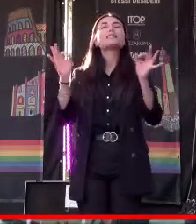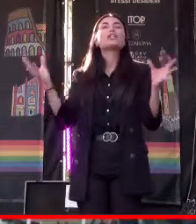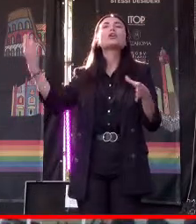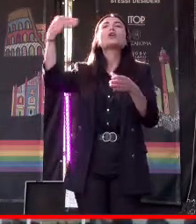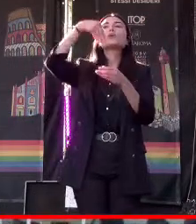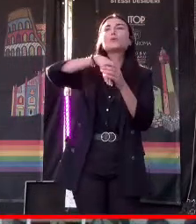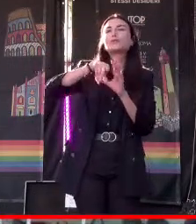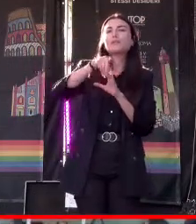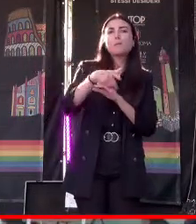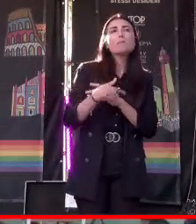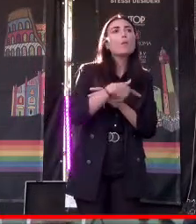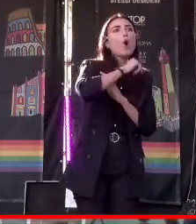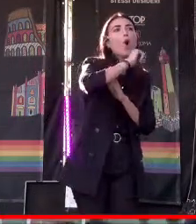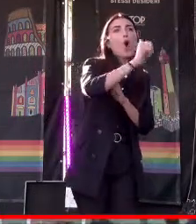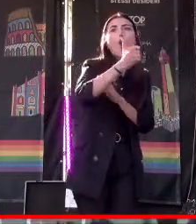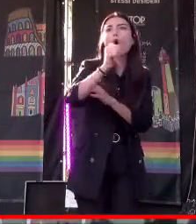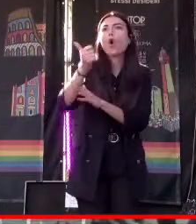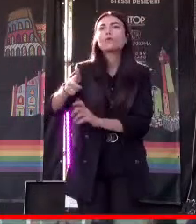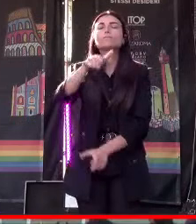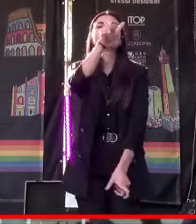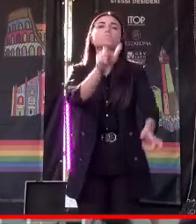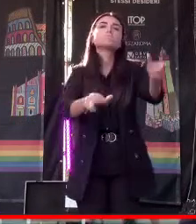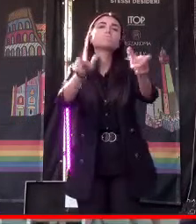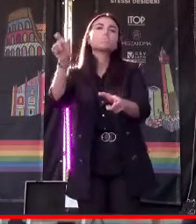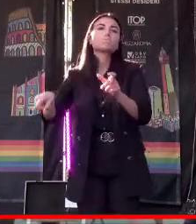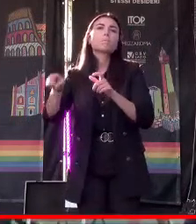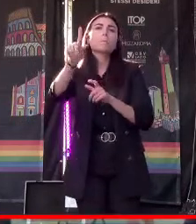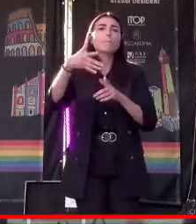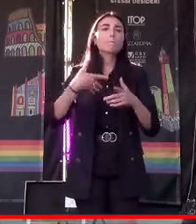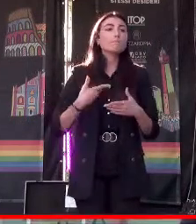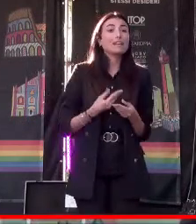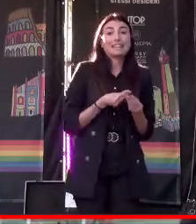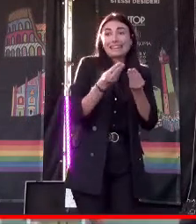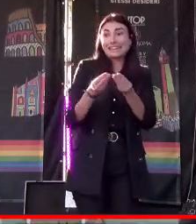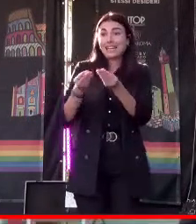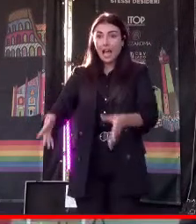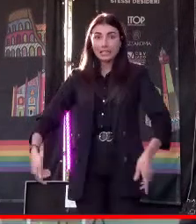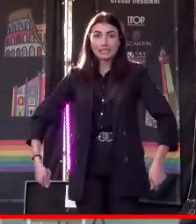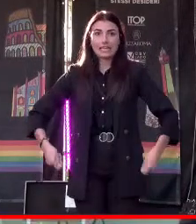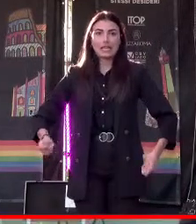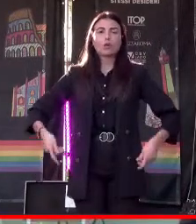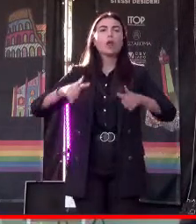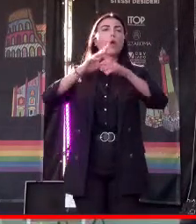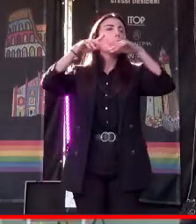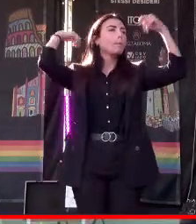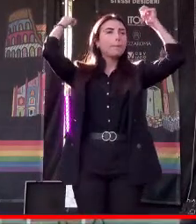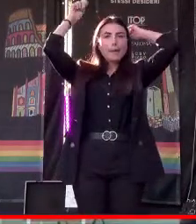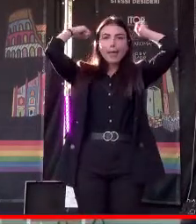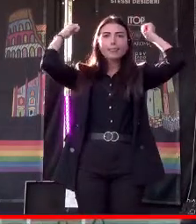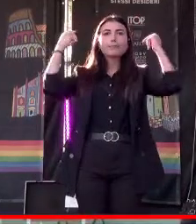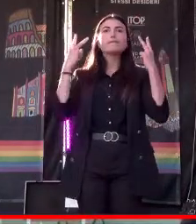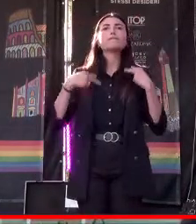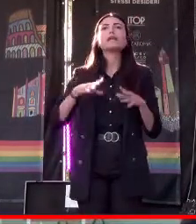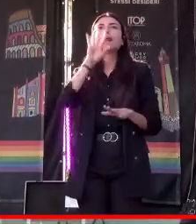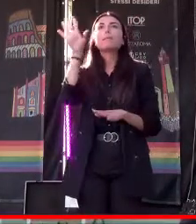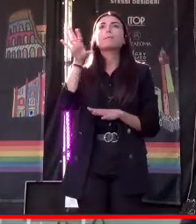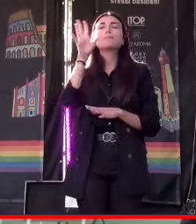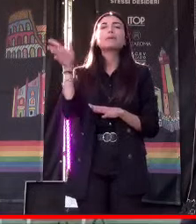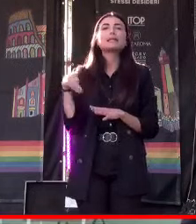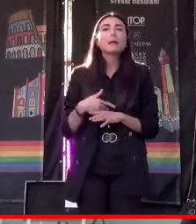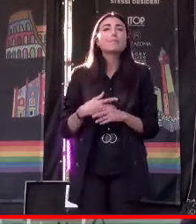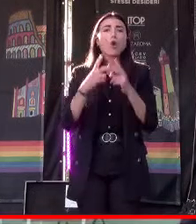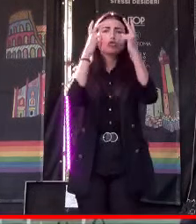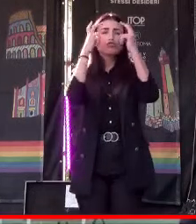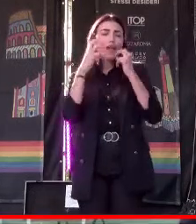mettere ogni persona, no, a disposizione sedie a rotelle o bende per vivere da ipovedenti o da ciechi il